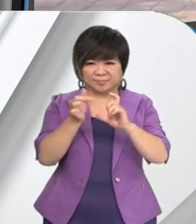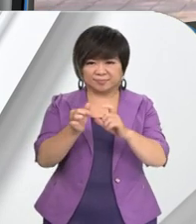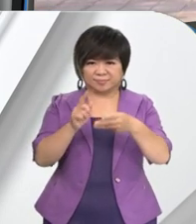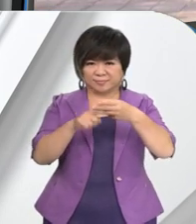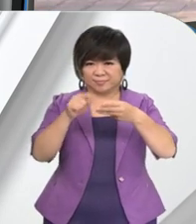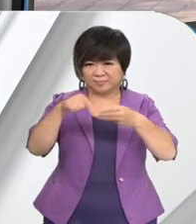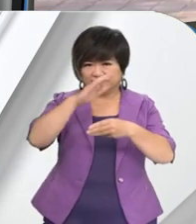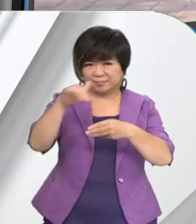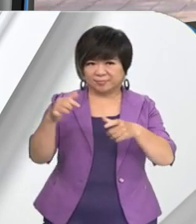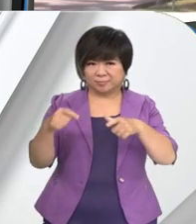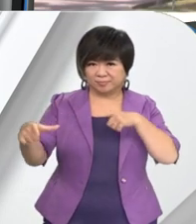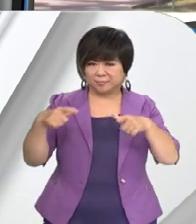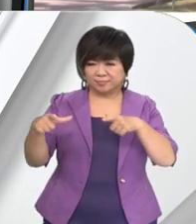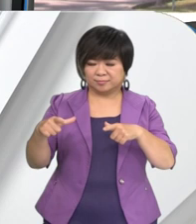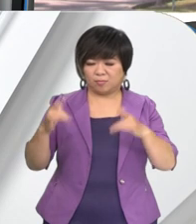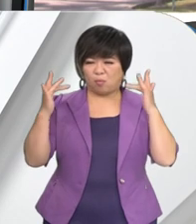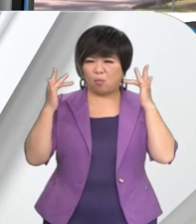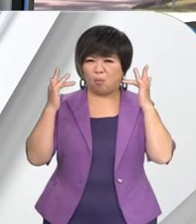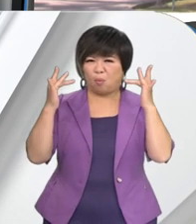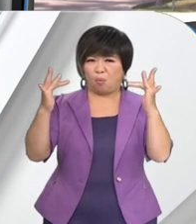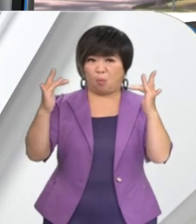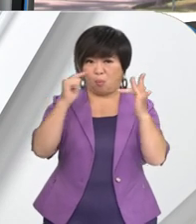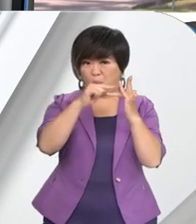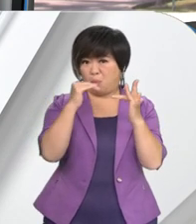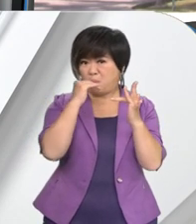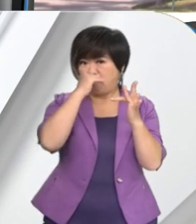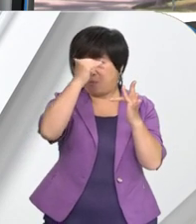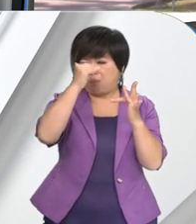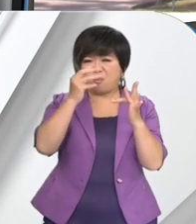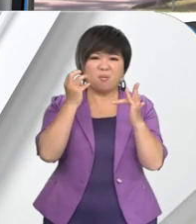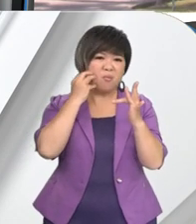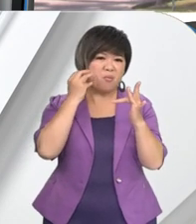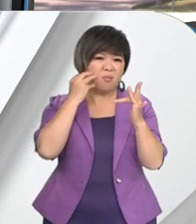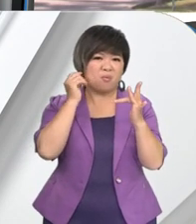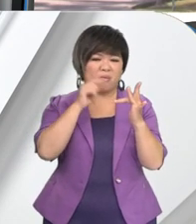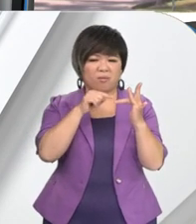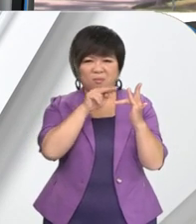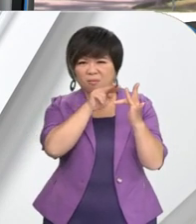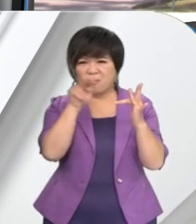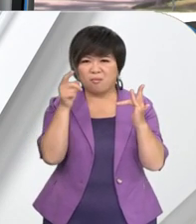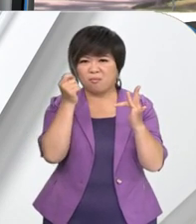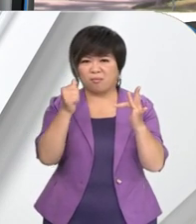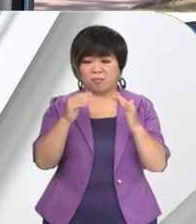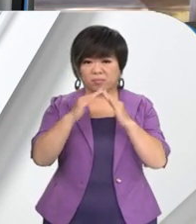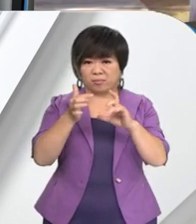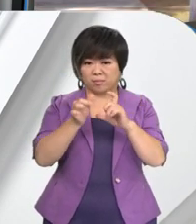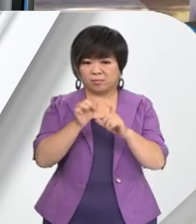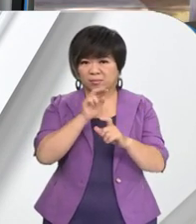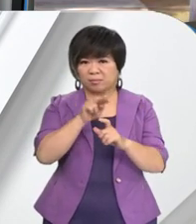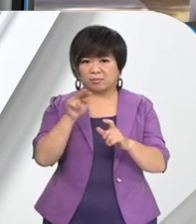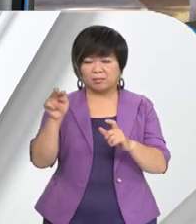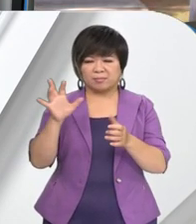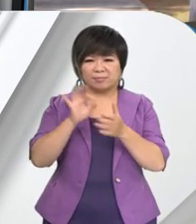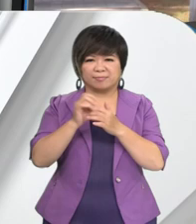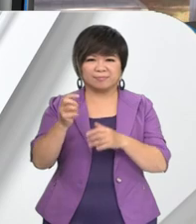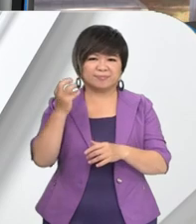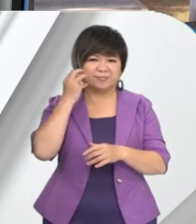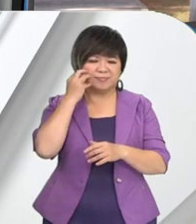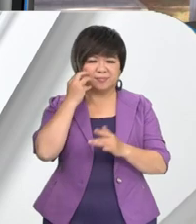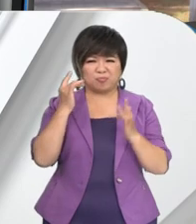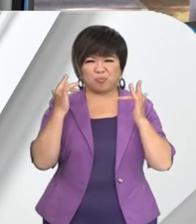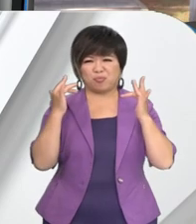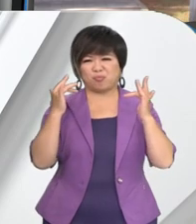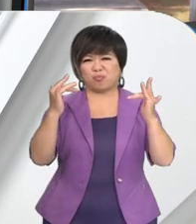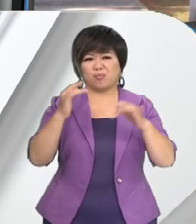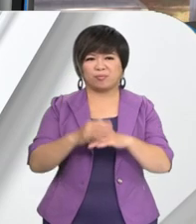山工厂有两派高高高的美国水枪，做得讲系咸的都鲜嫩，做得非常多的美国水枪